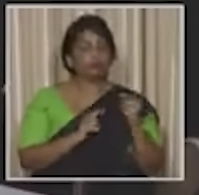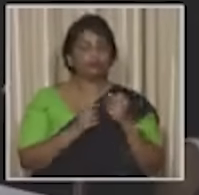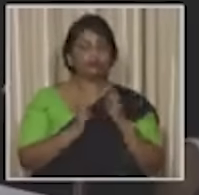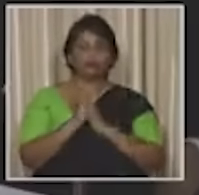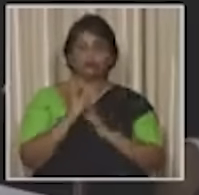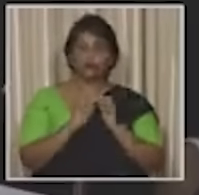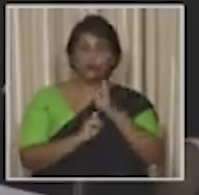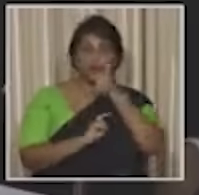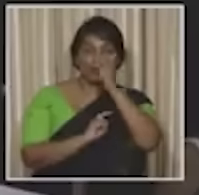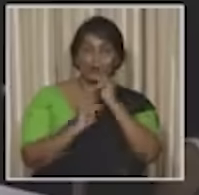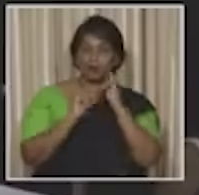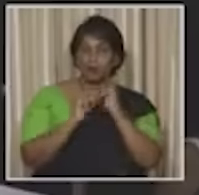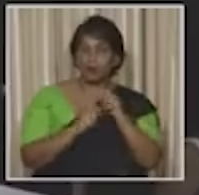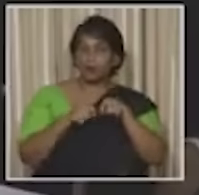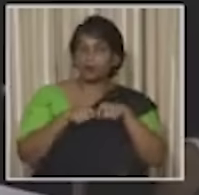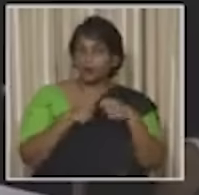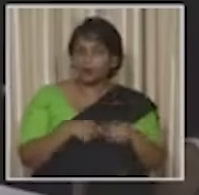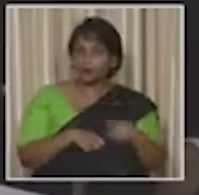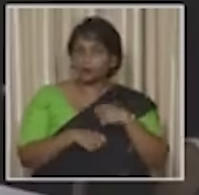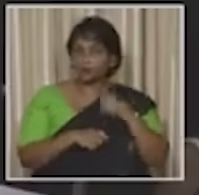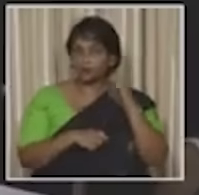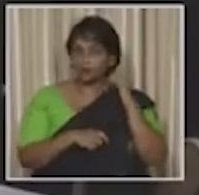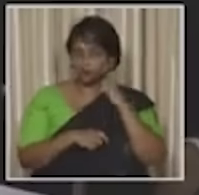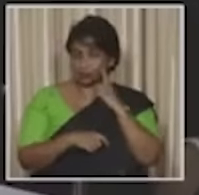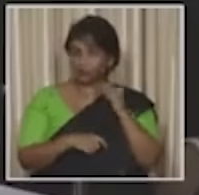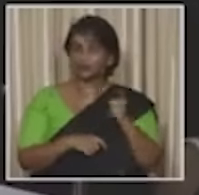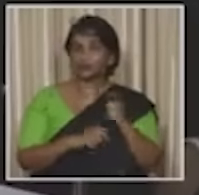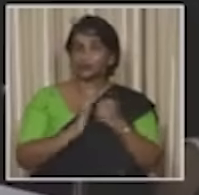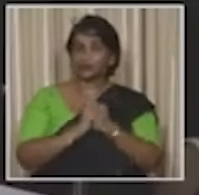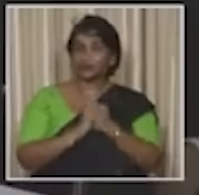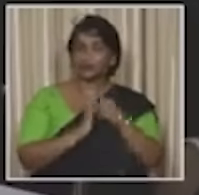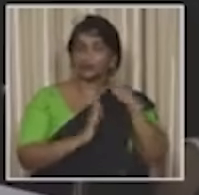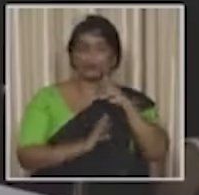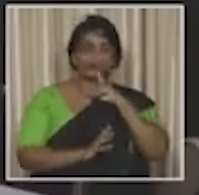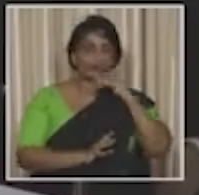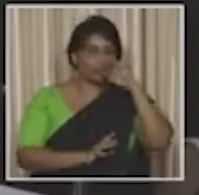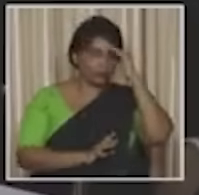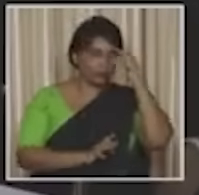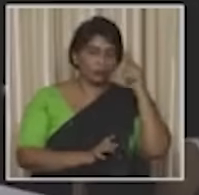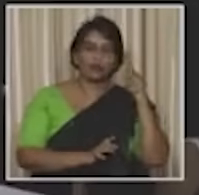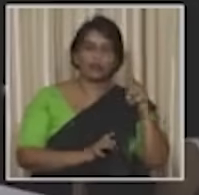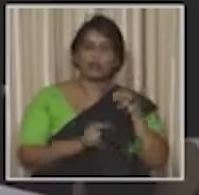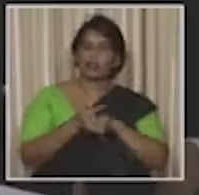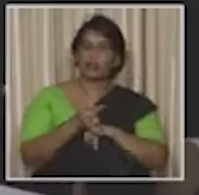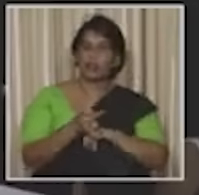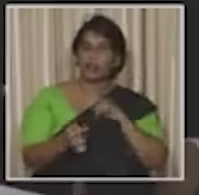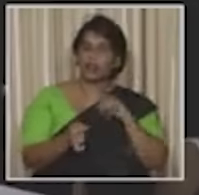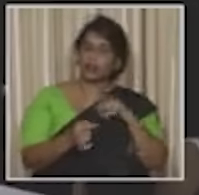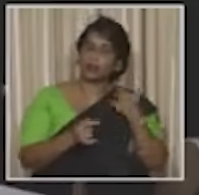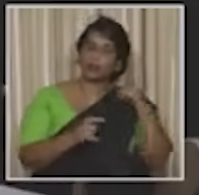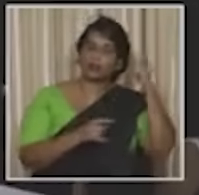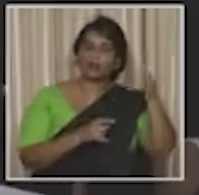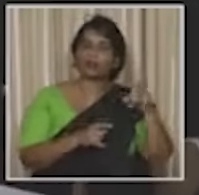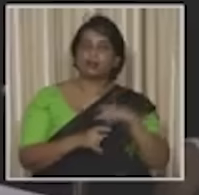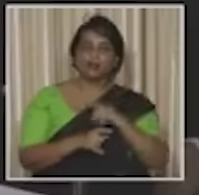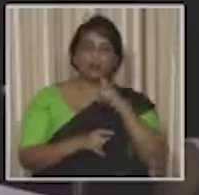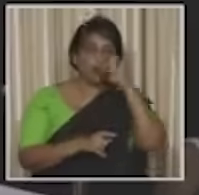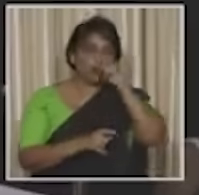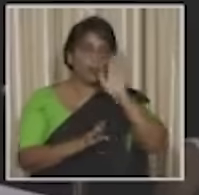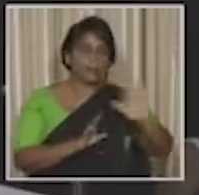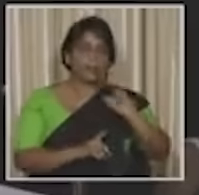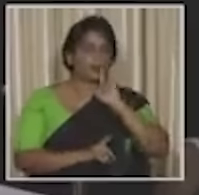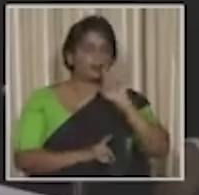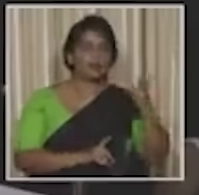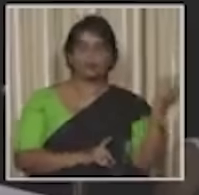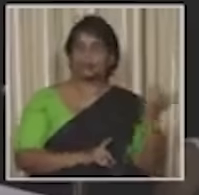amatiwara wancha dusana nasi yedena bawa danamin. Garu niyojya kathanayakathumani lekammarayata hari tawa niladariyekata kiyanna bae horakan karanna epa